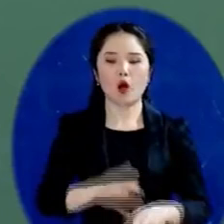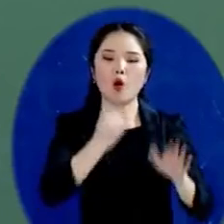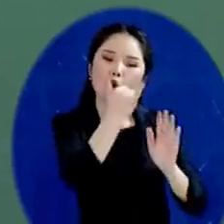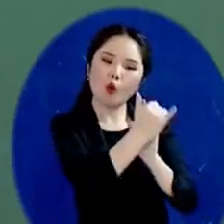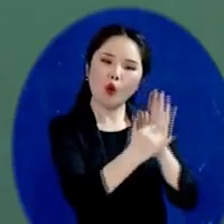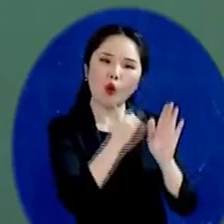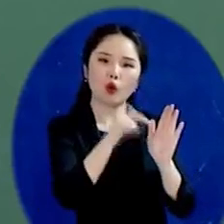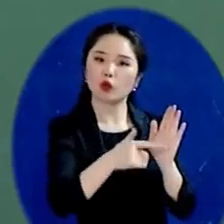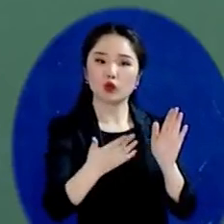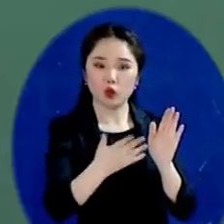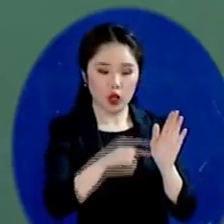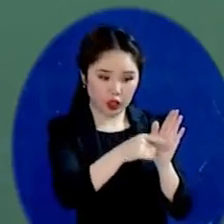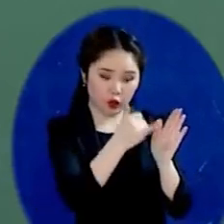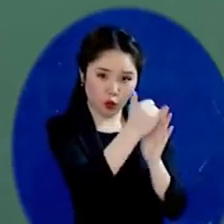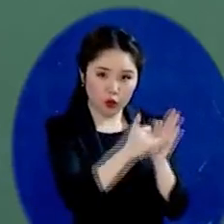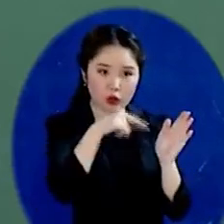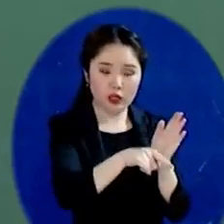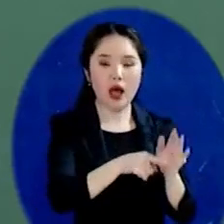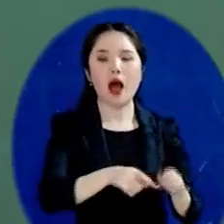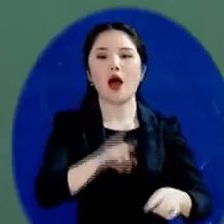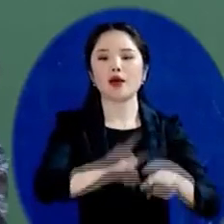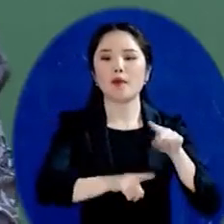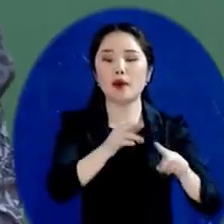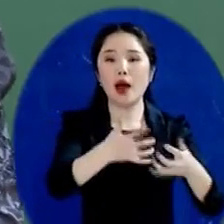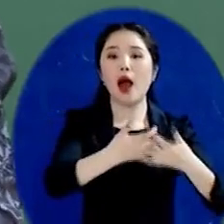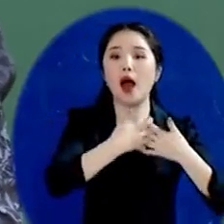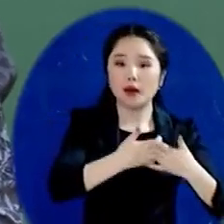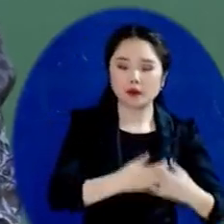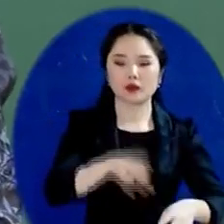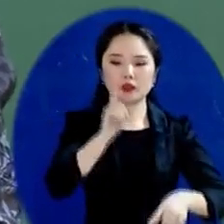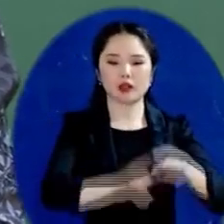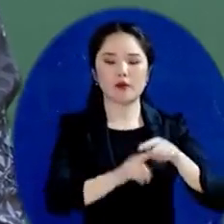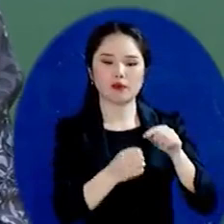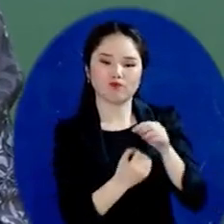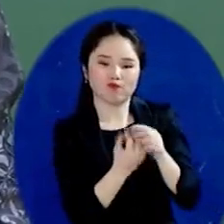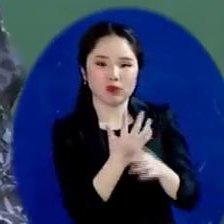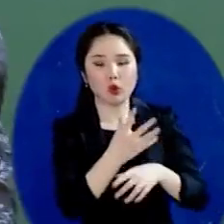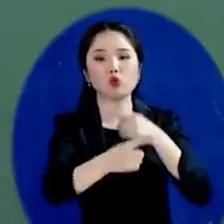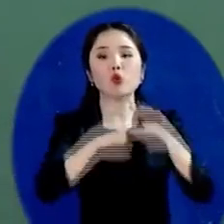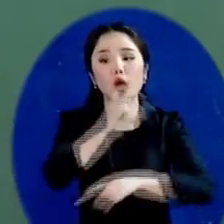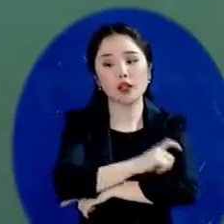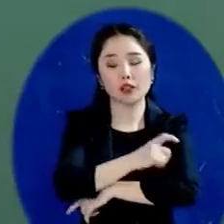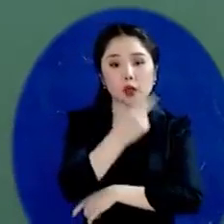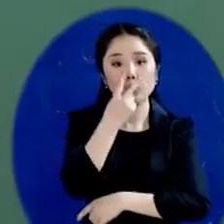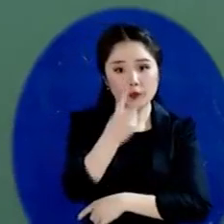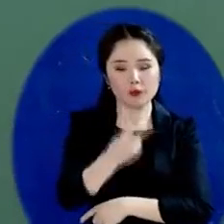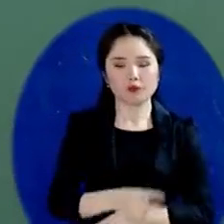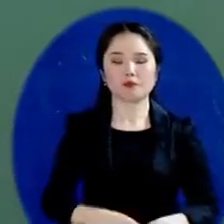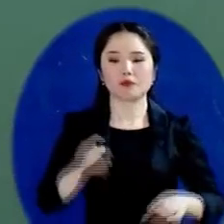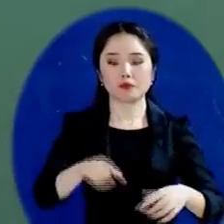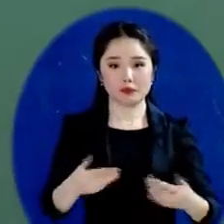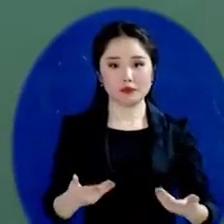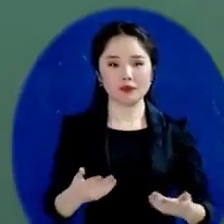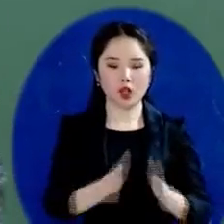талаар үзэхдээ бид тухайн улиралд амьтад болон ургамал ямар ямар өөрчлөлт гардаг талаар үзэх юм а.